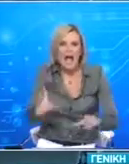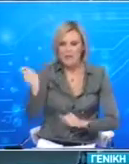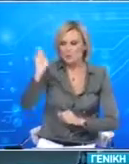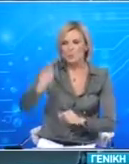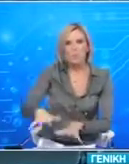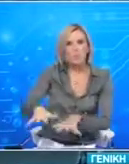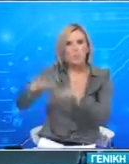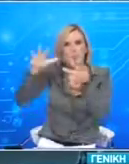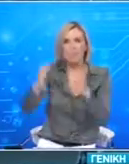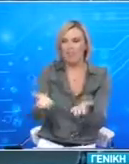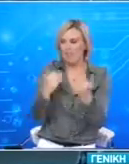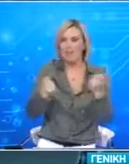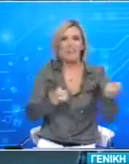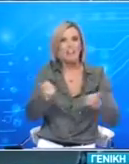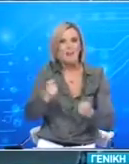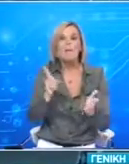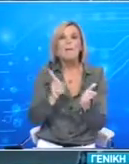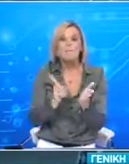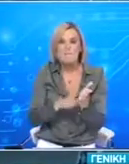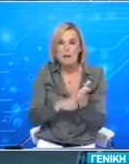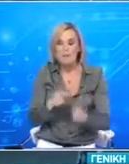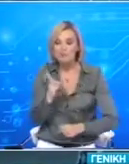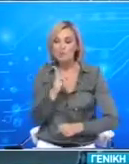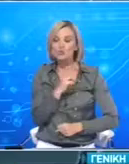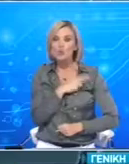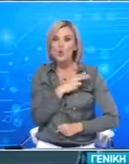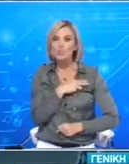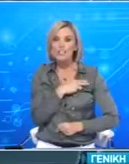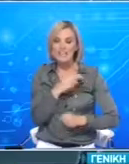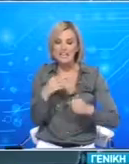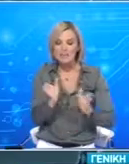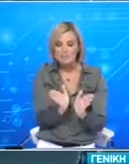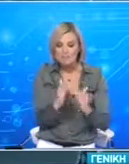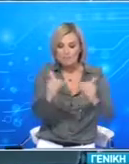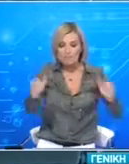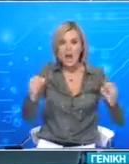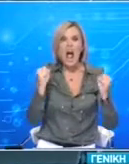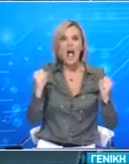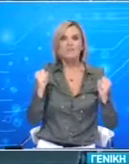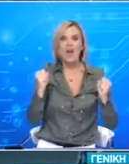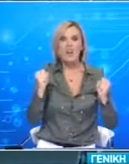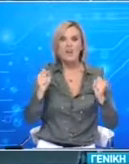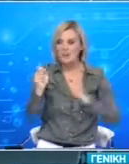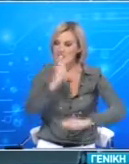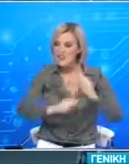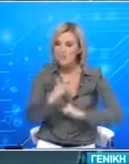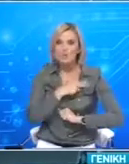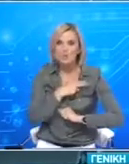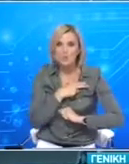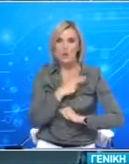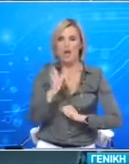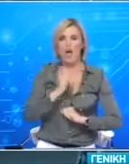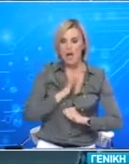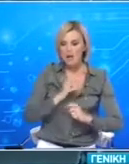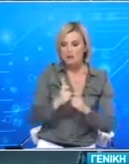Χρειάζεται να υπάρχει κλειστή, ελεγχόμενη δομή. Μια δομή ασφαλής, η οποία θα προσφέρει ανθρώπινες